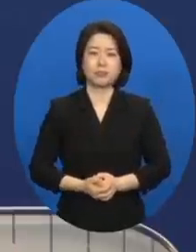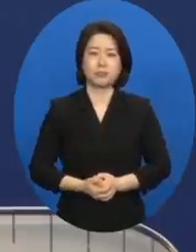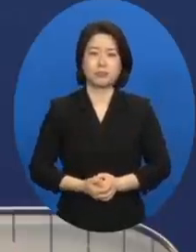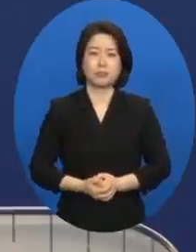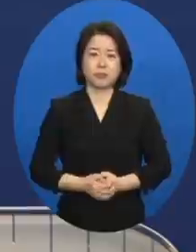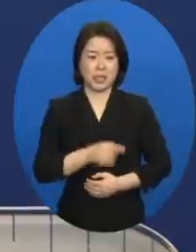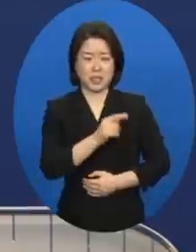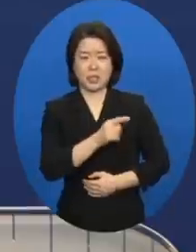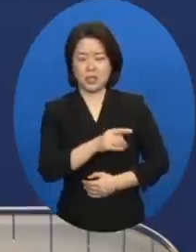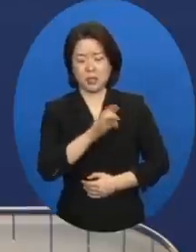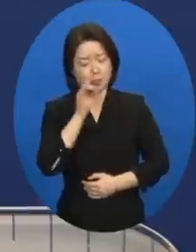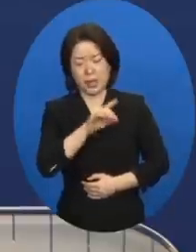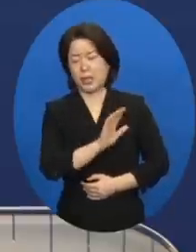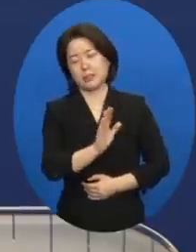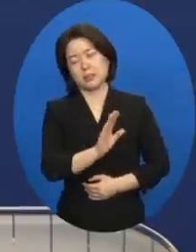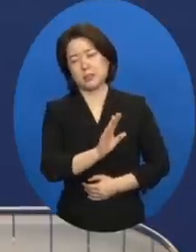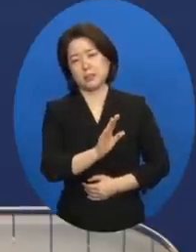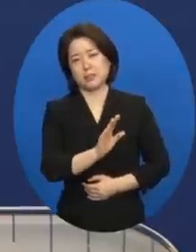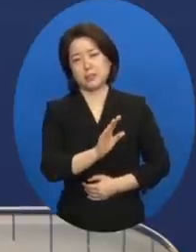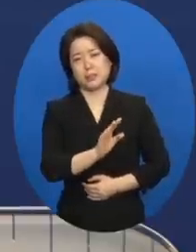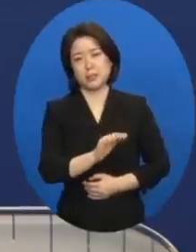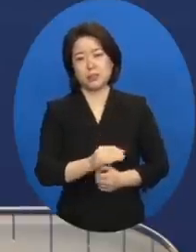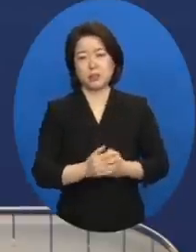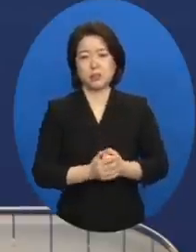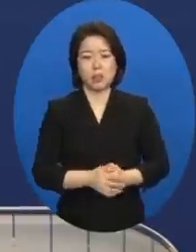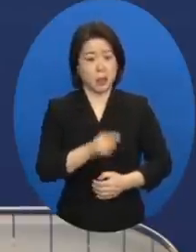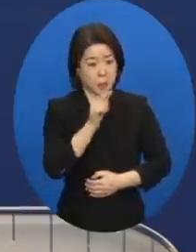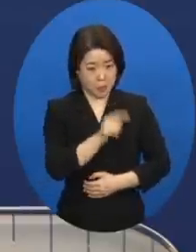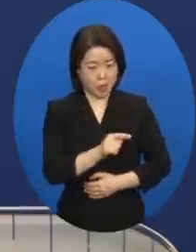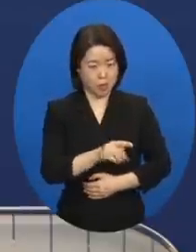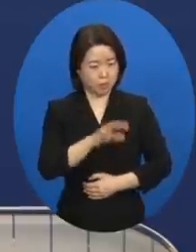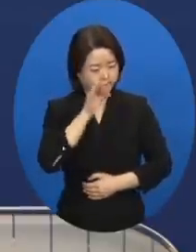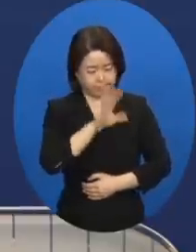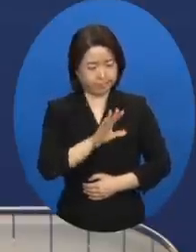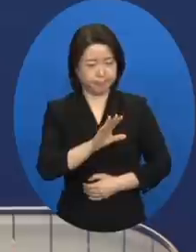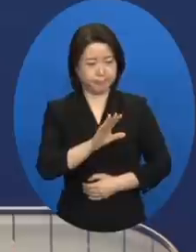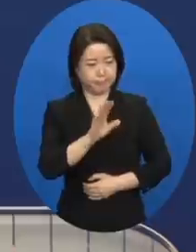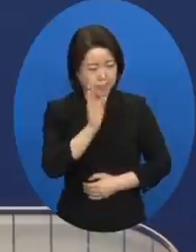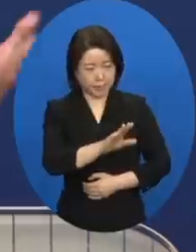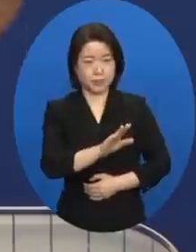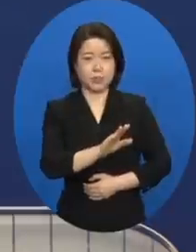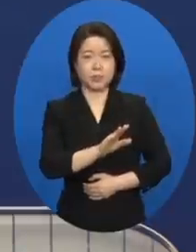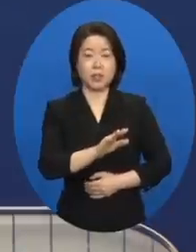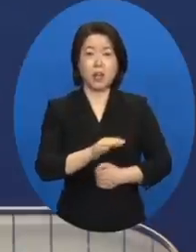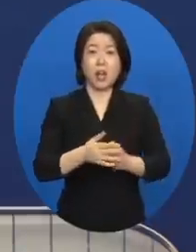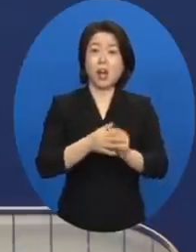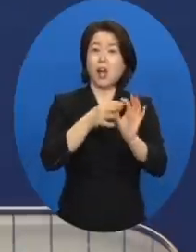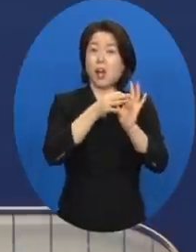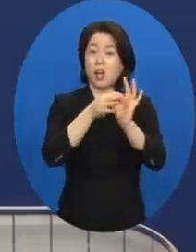쟤는 안 돼. 너는 못해. 계속